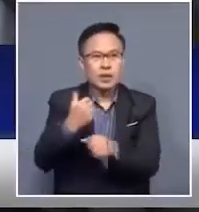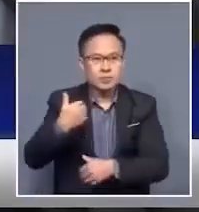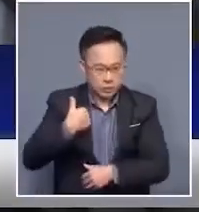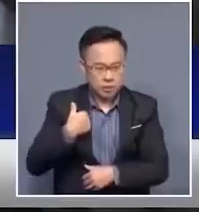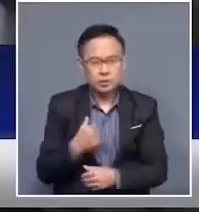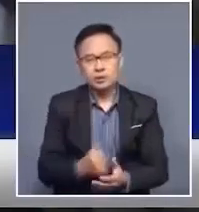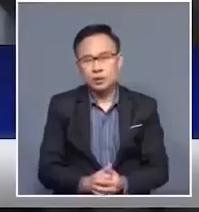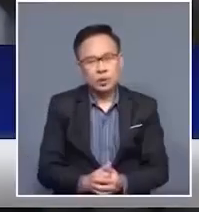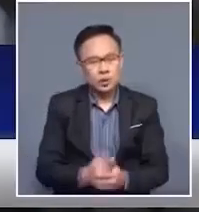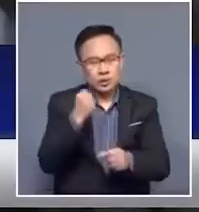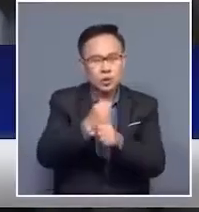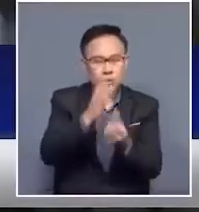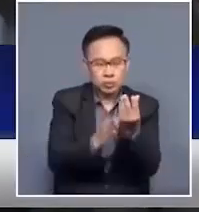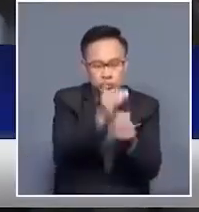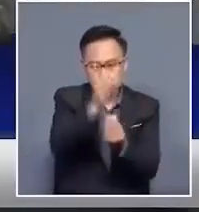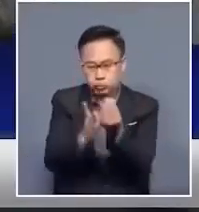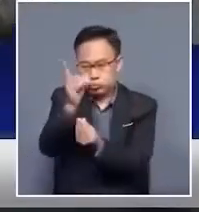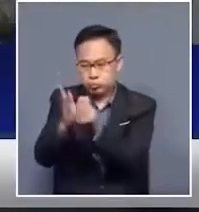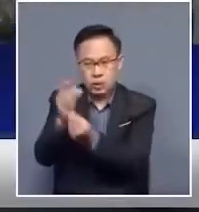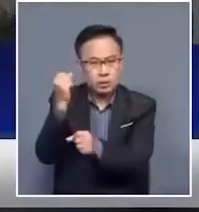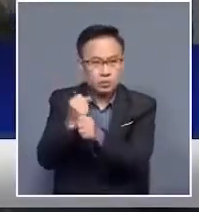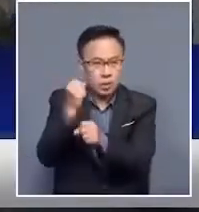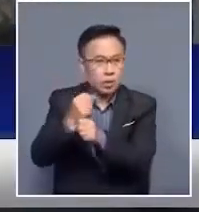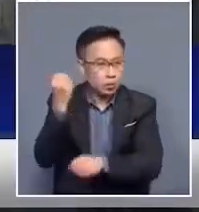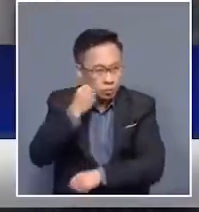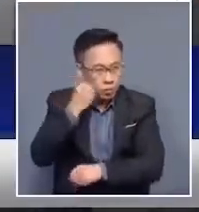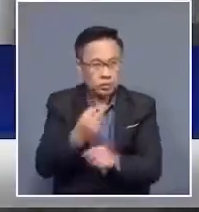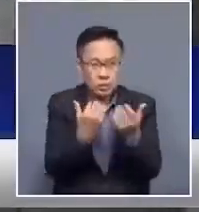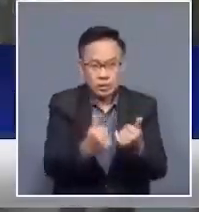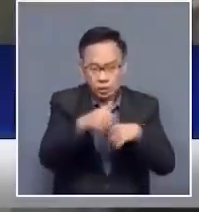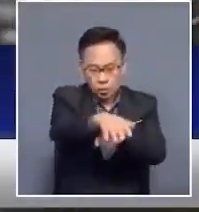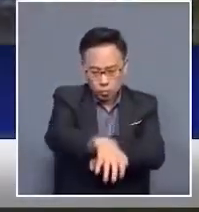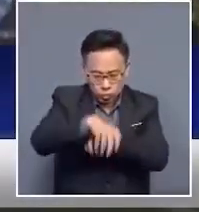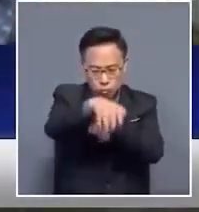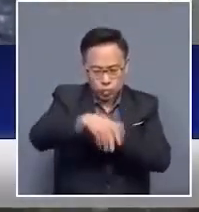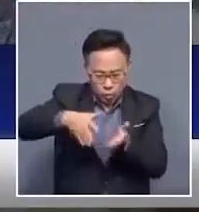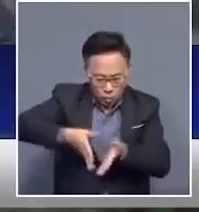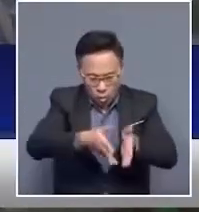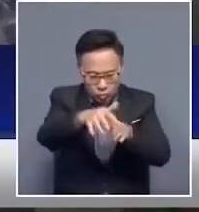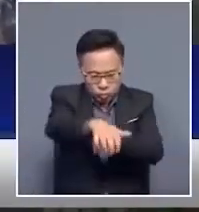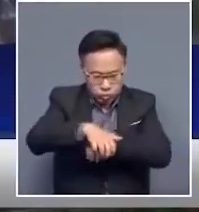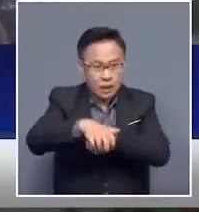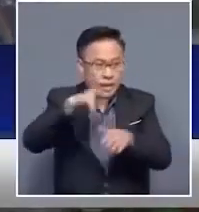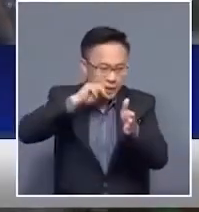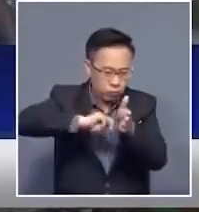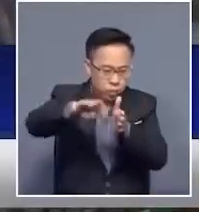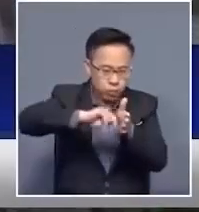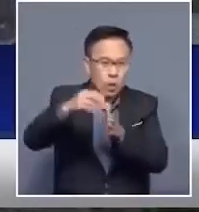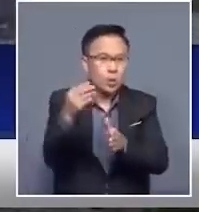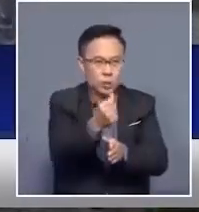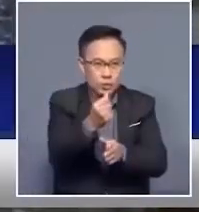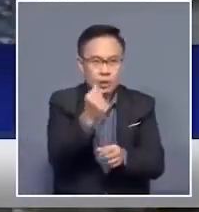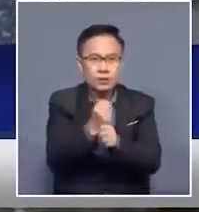เป็นทุกวงรอบทุกสัปดาห์ต่างๆปัจจุบันเนี่ยได้ทำไปเรียบร้อยแล้วเนี่ยแล้วก็สามารถเพิ่มประสิทธิภาพการระบายน้ำไปแล้วเนี่ยประม